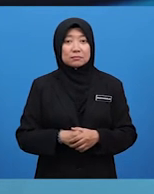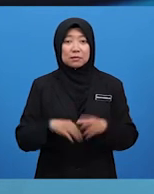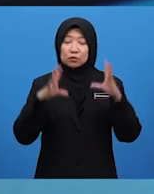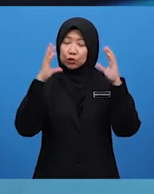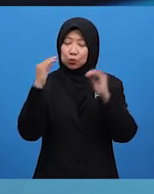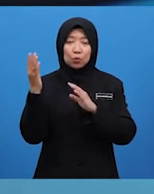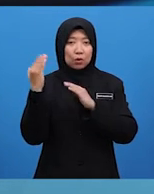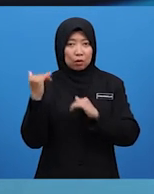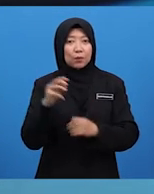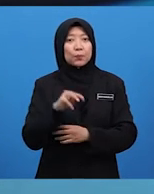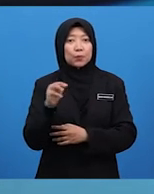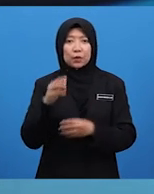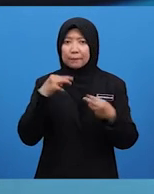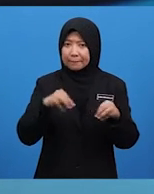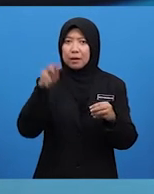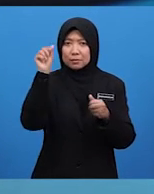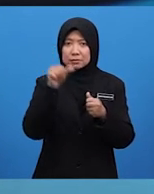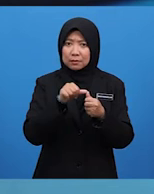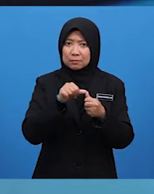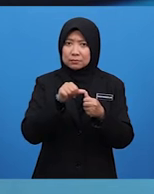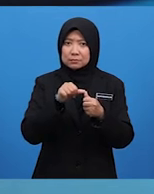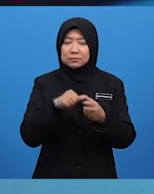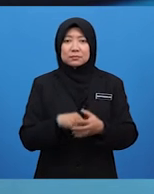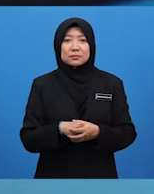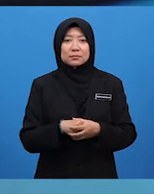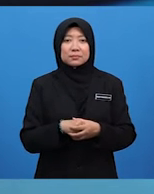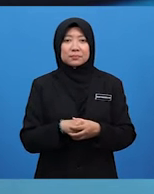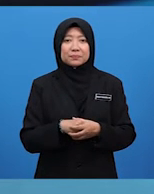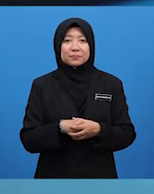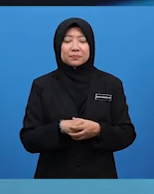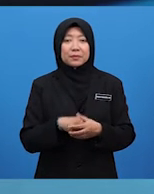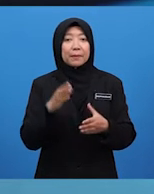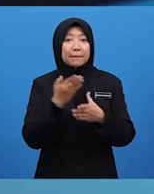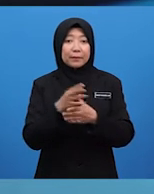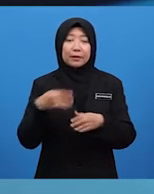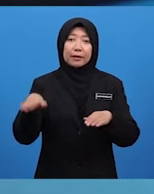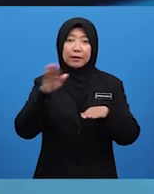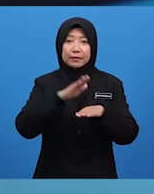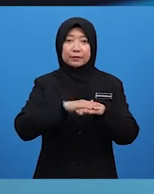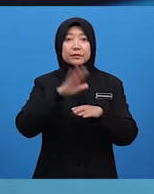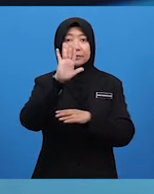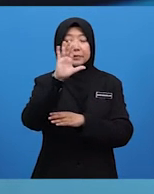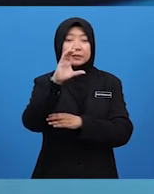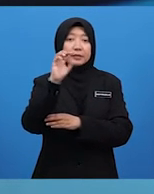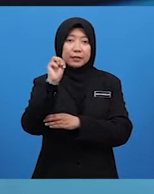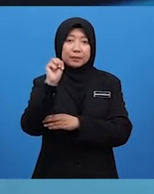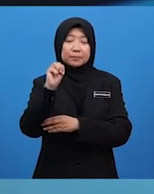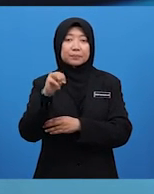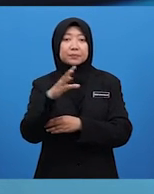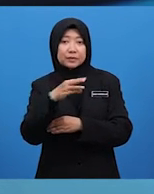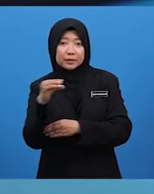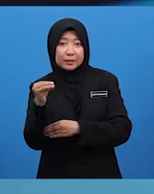Cikgu harap murid-murid masih ingat ya, iaitu di bahagian atas 5 cm